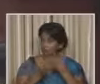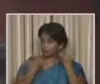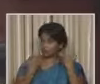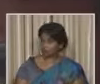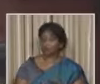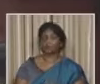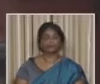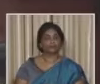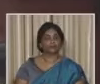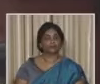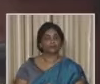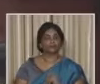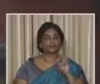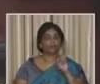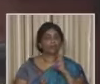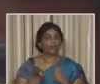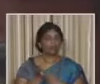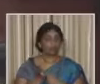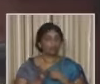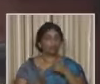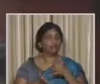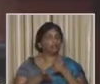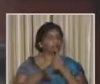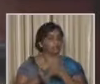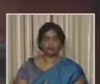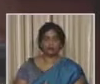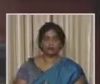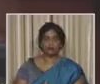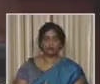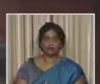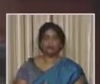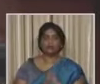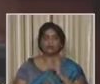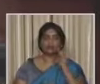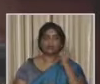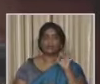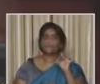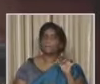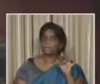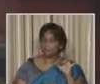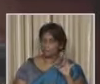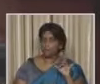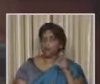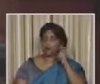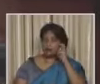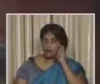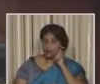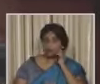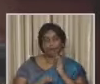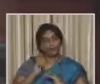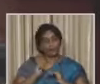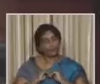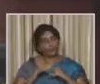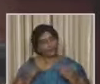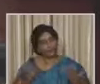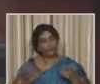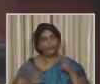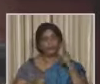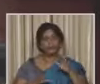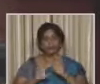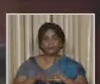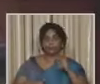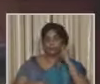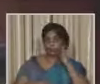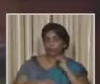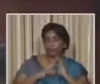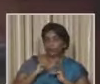கைத்தொழில் அமைச்சர் என்ற வகையில் GL பீரிஸ் அவர்கள் அவருக்கு பாராட்டு விருது வழங்கியிருந்தார். ரத்னஸ்ரீ விக்ரமநாயக்கு அவருக்கு பாராட்டு